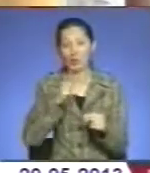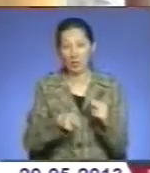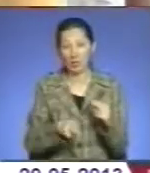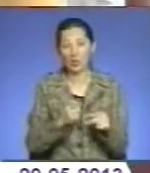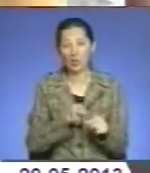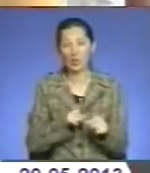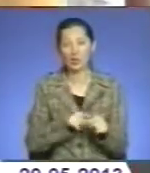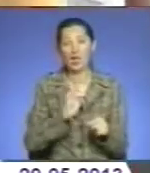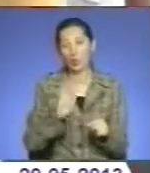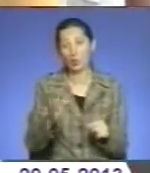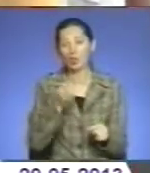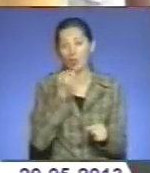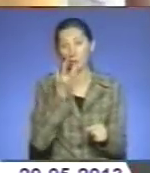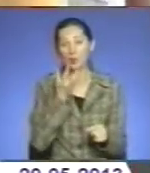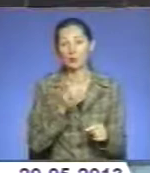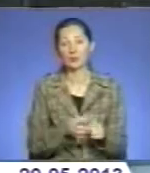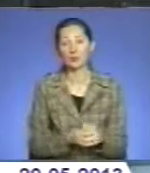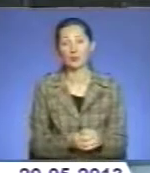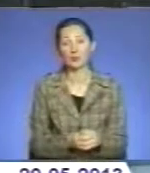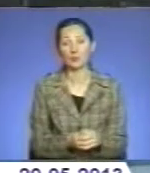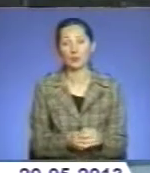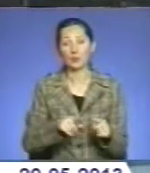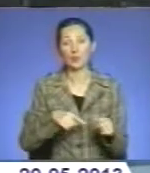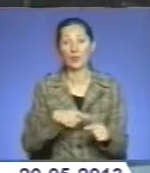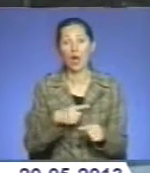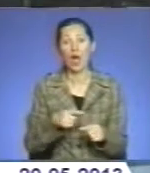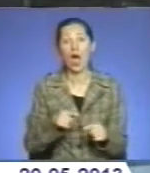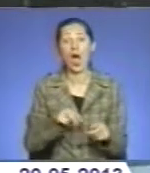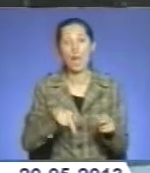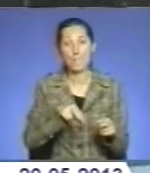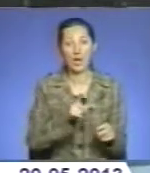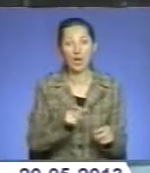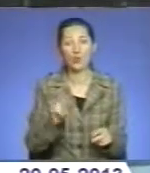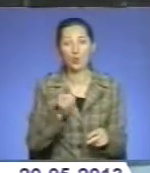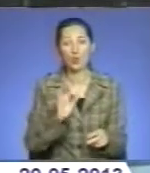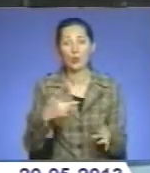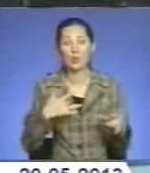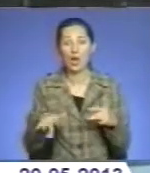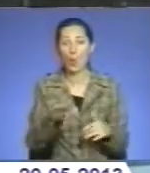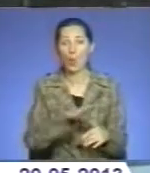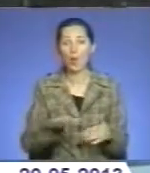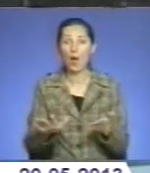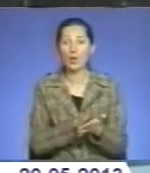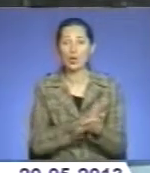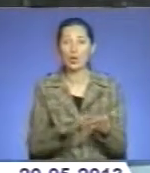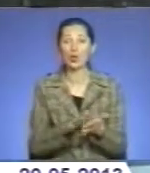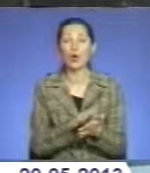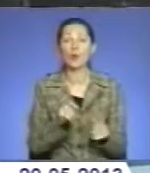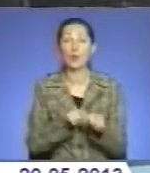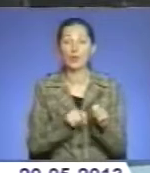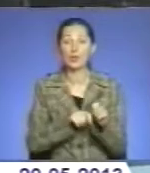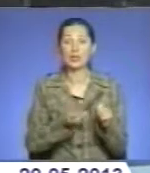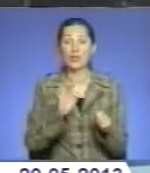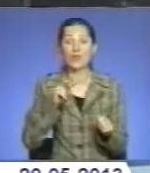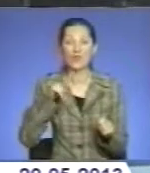це буде теж непогано. Перехожі, які у суботу опинилися на театральному майдані Тернополя, безкоштовно тестувалися на